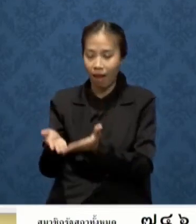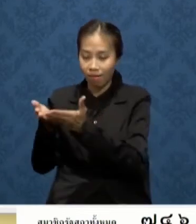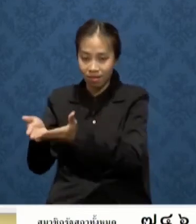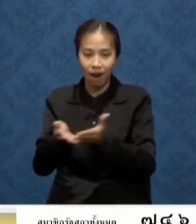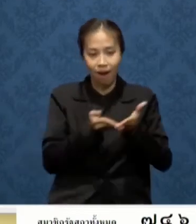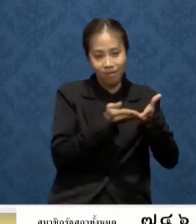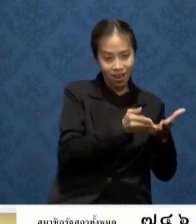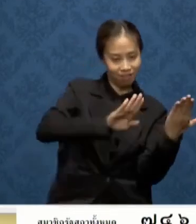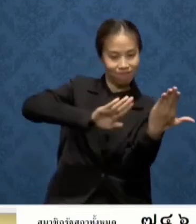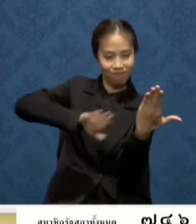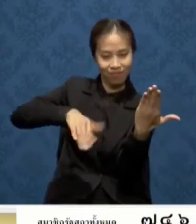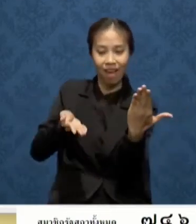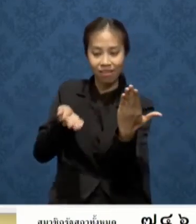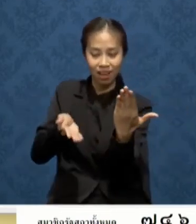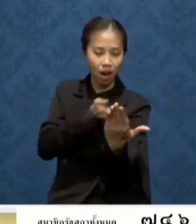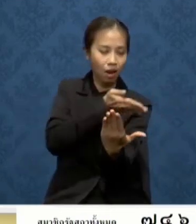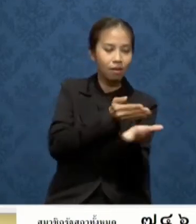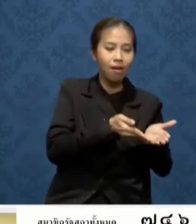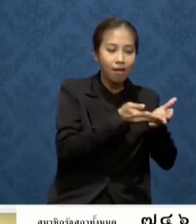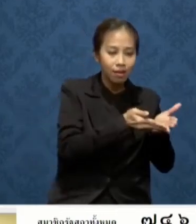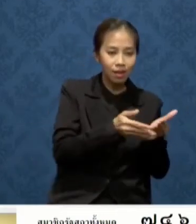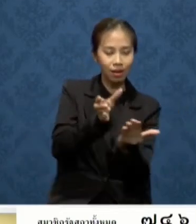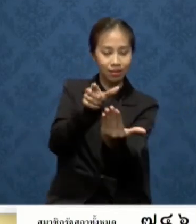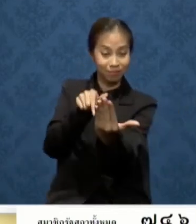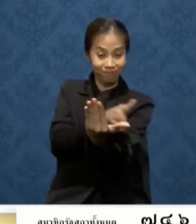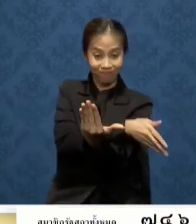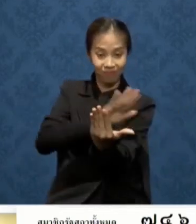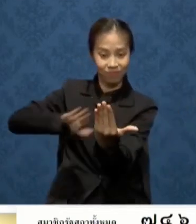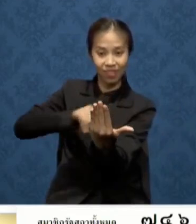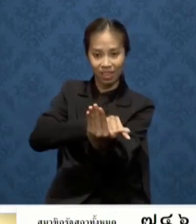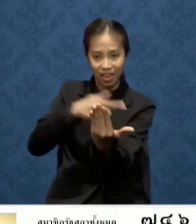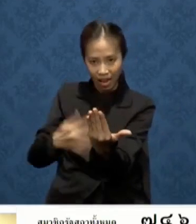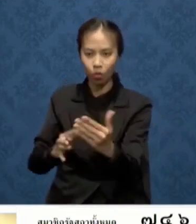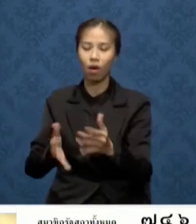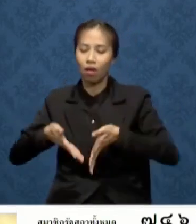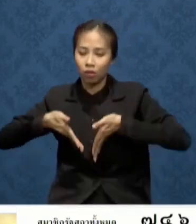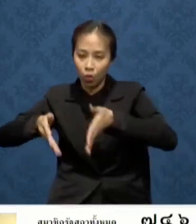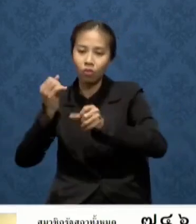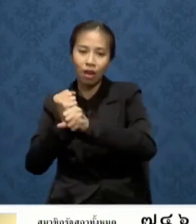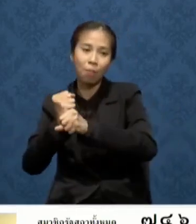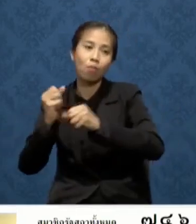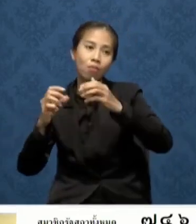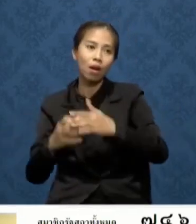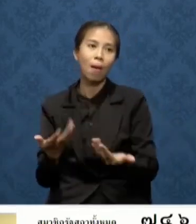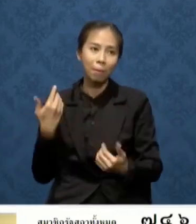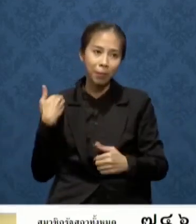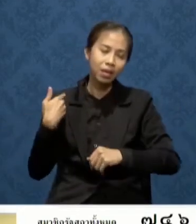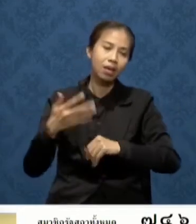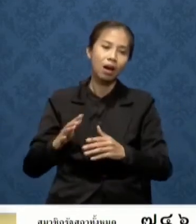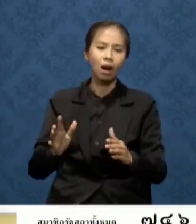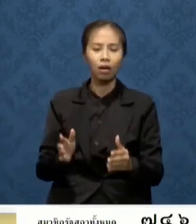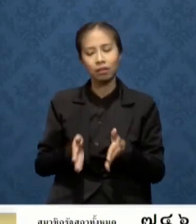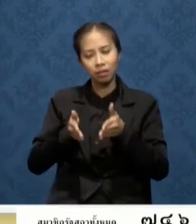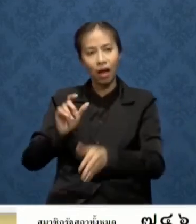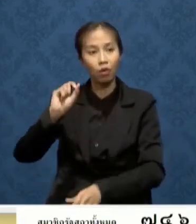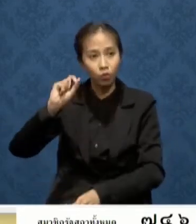ฝั่งนะครับ แล้วกมีถนน เท่านนยไมพอนะครั ใส่ Motorwayอีกใส่ระบบราง ใส่ระบบ